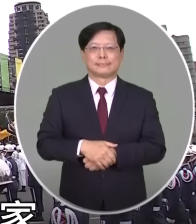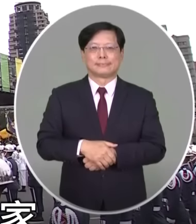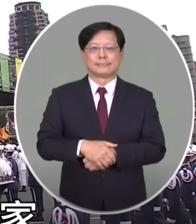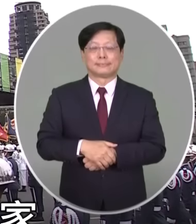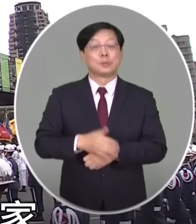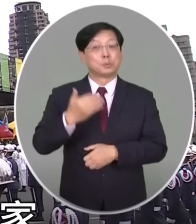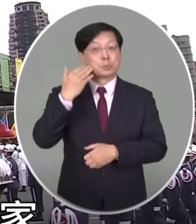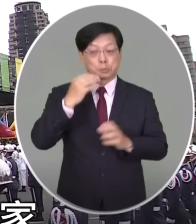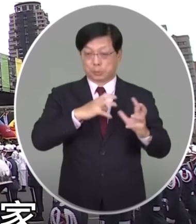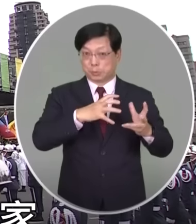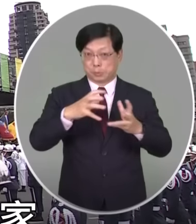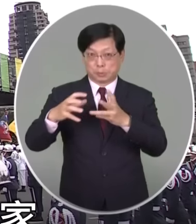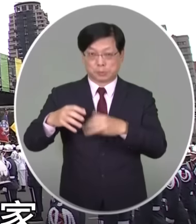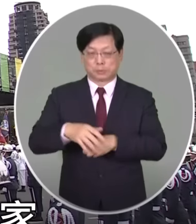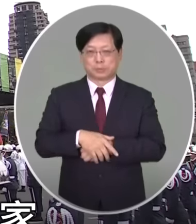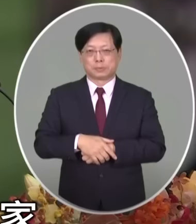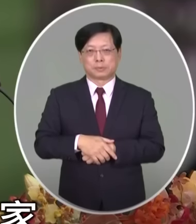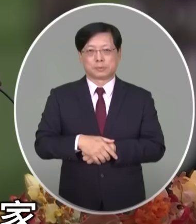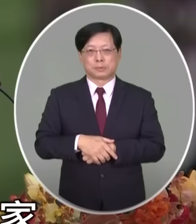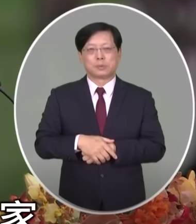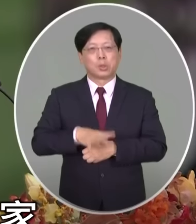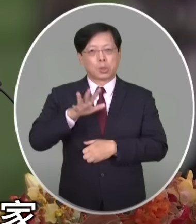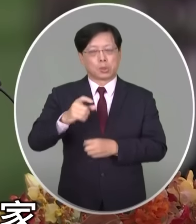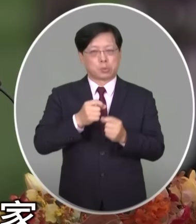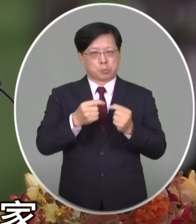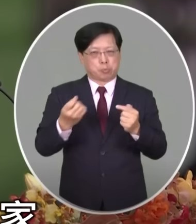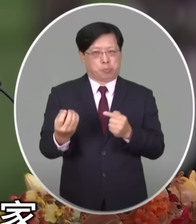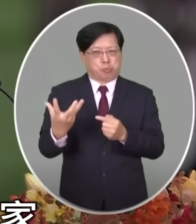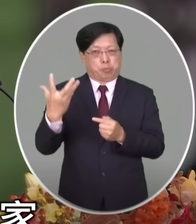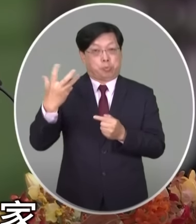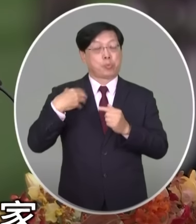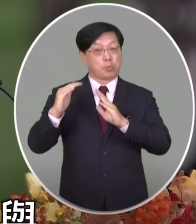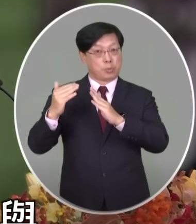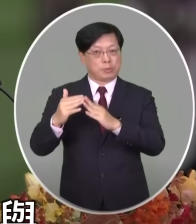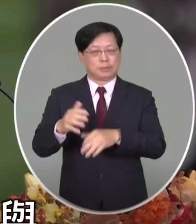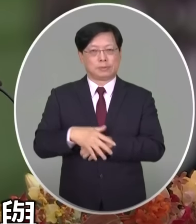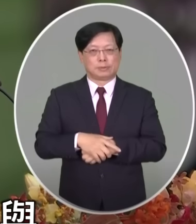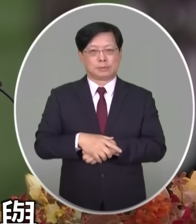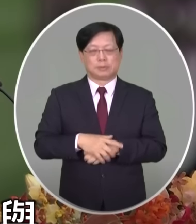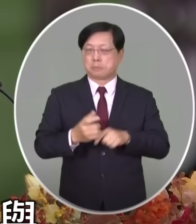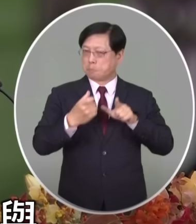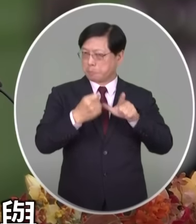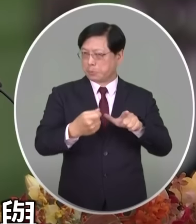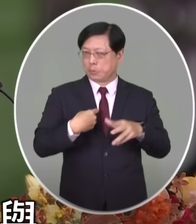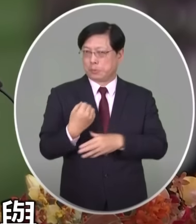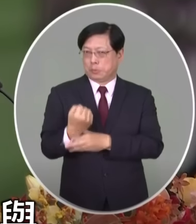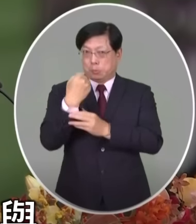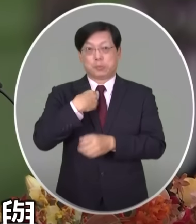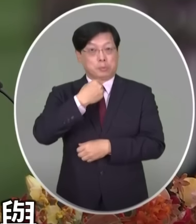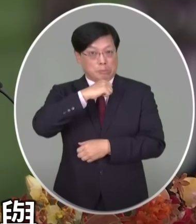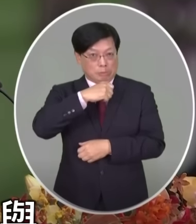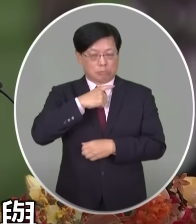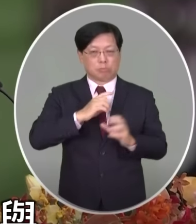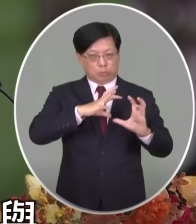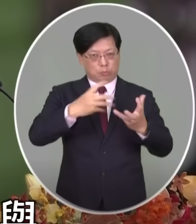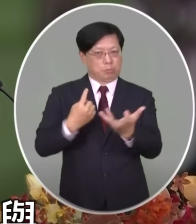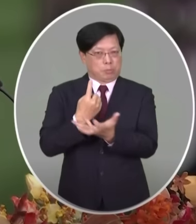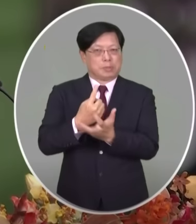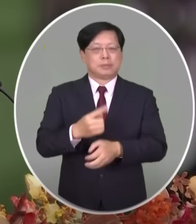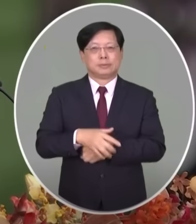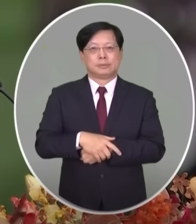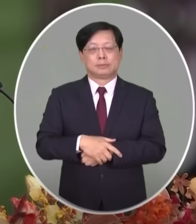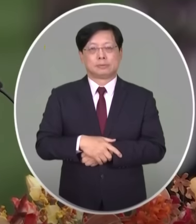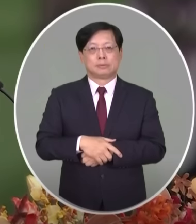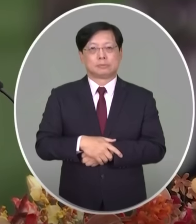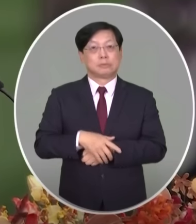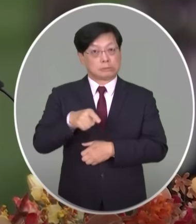当世界上有越来越多国家公开支持台湾的国际参与，再